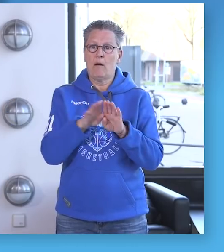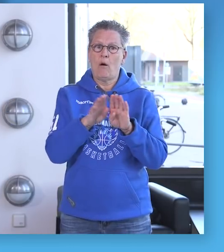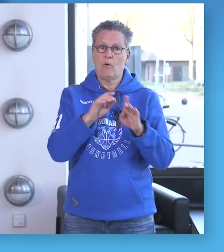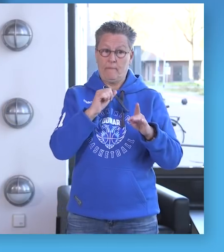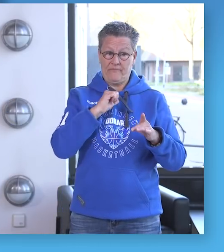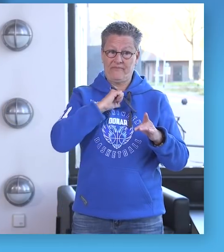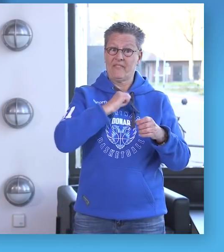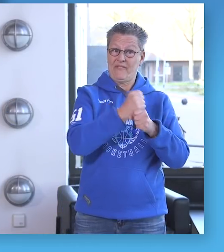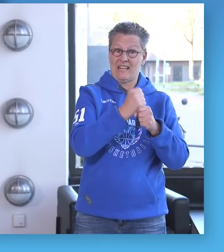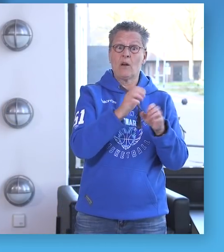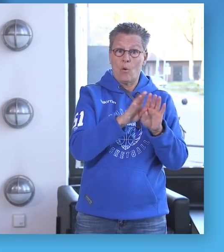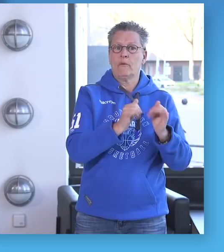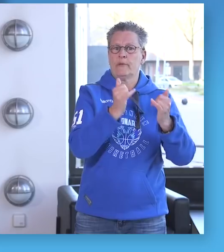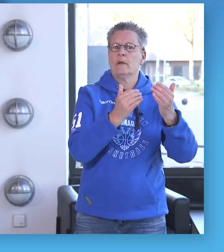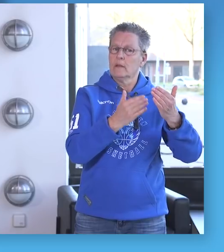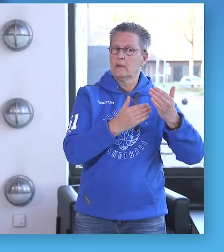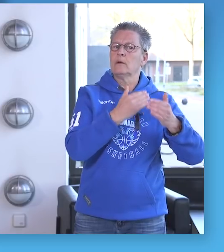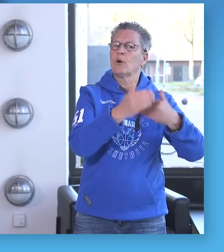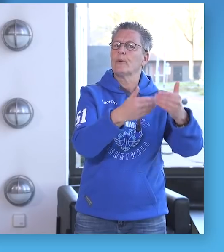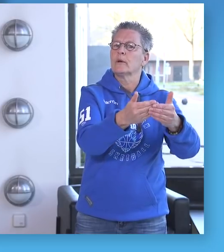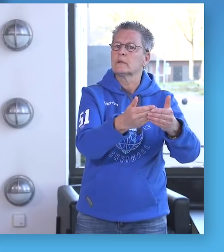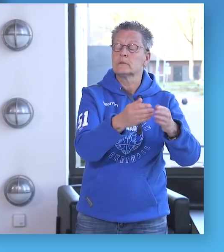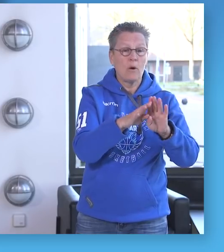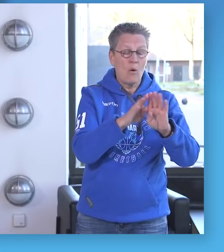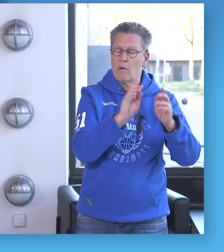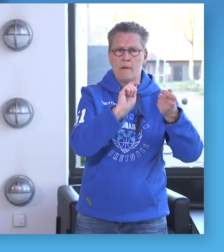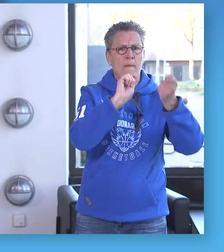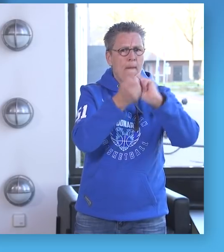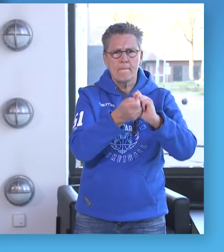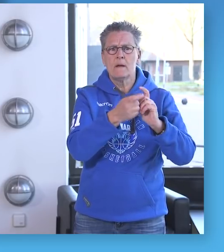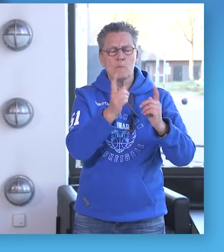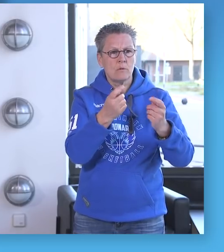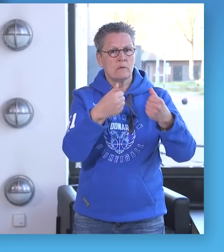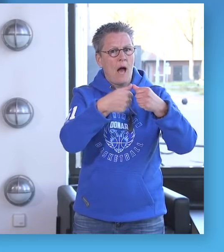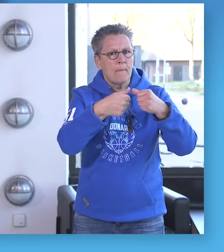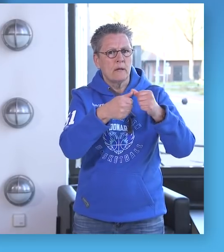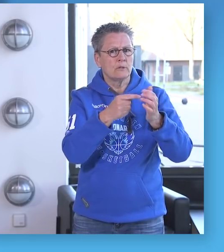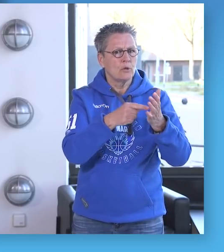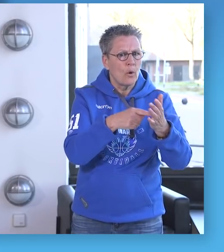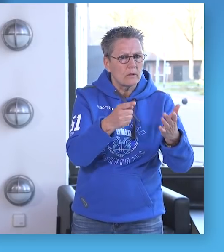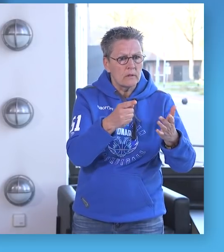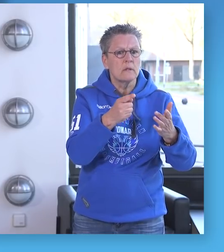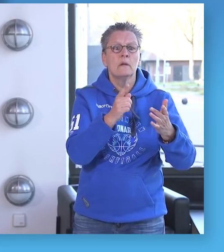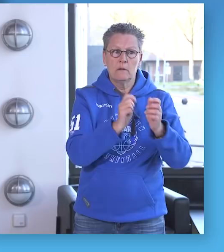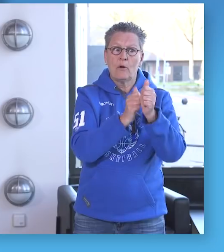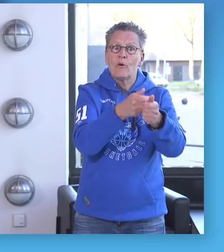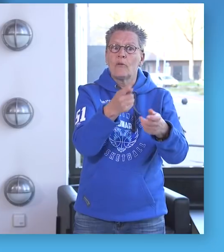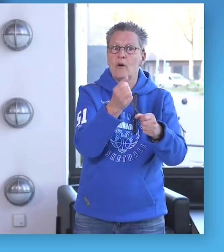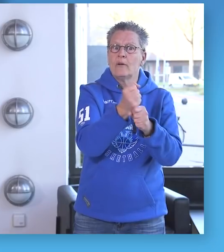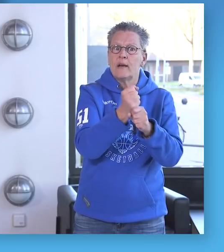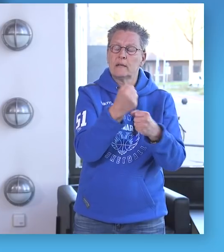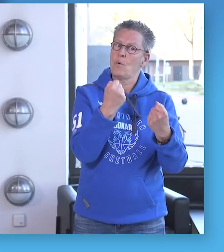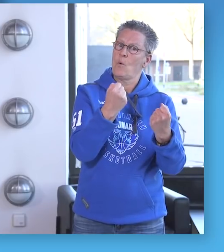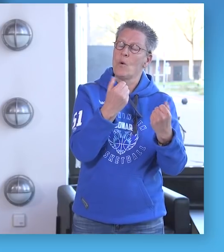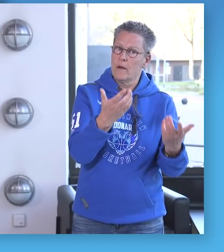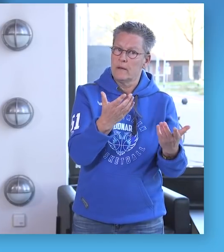op je werk heel veel. Je werk moet je ook 1 keer allerlei dingen 1 keer anders doen of aanpassen. En wat betekent dat voor je werk? Ja, en